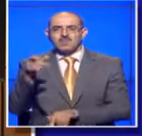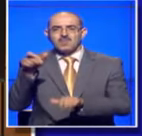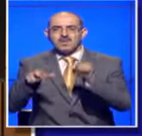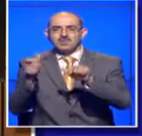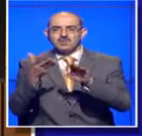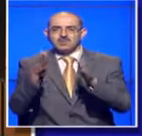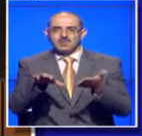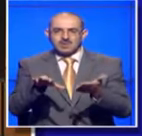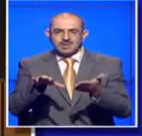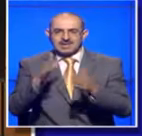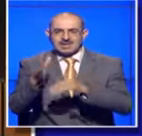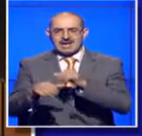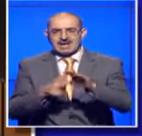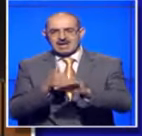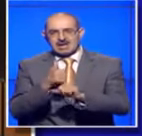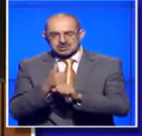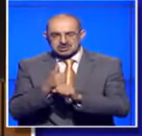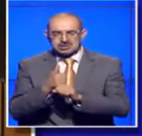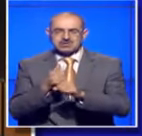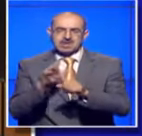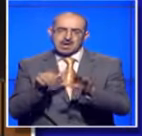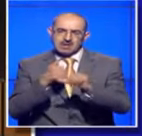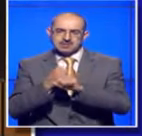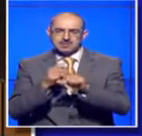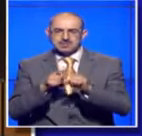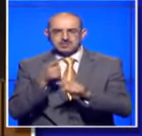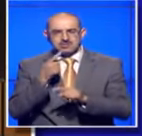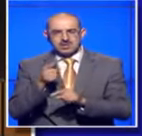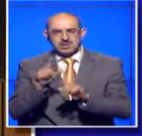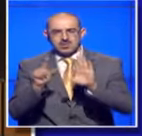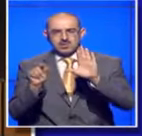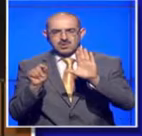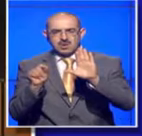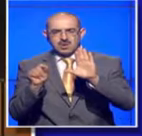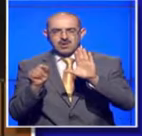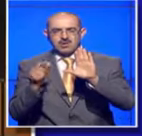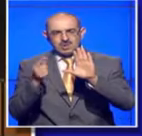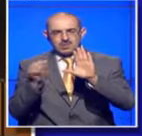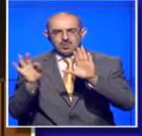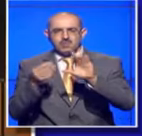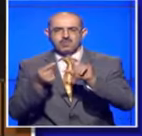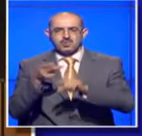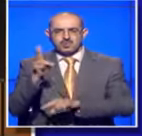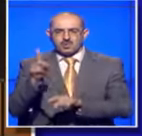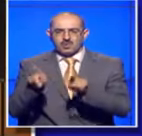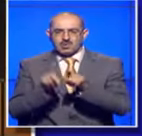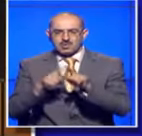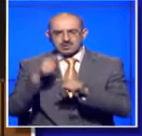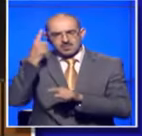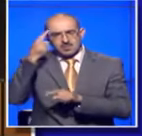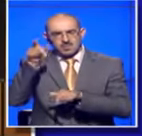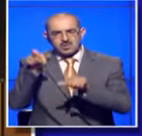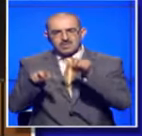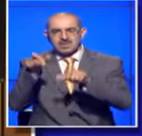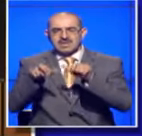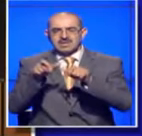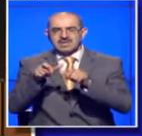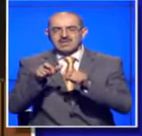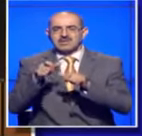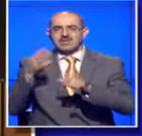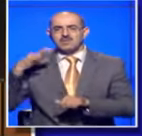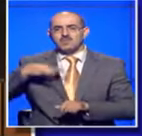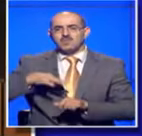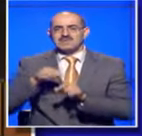الوفاة عمرهم 66 سنة فما فوق. فيما يخص المرضى اللي استفادوا